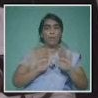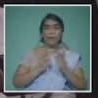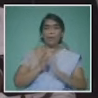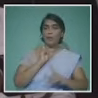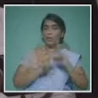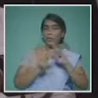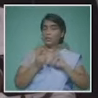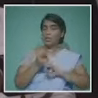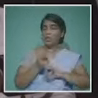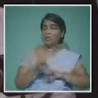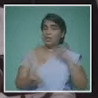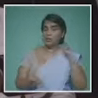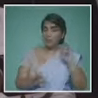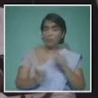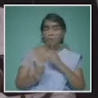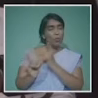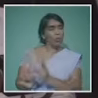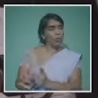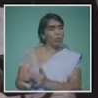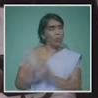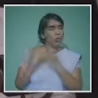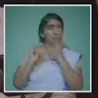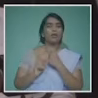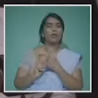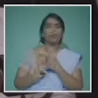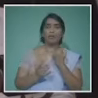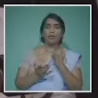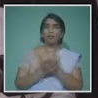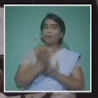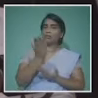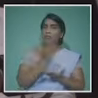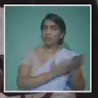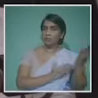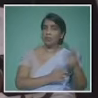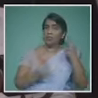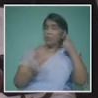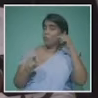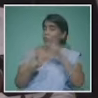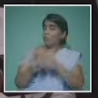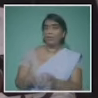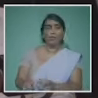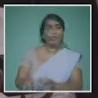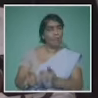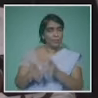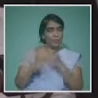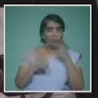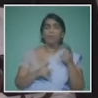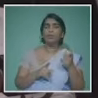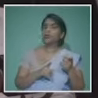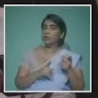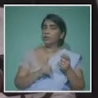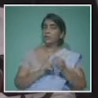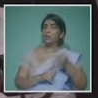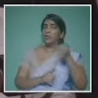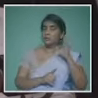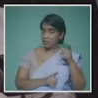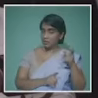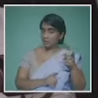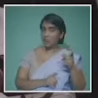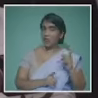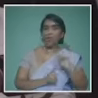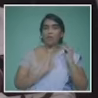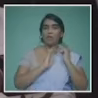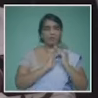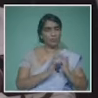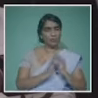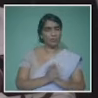අමාත්‍යාංශයේ ලේකම්තුමා ඒ විදිහටම ලිපියක් යොමු කළා. ඒ කරුණම සඳහන් කරමින් ජනාධිපති